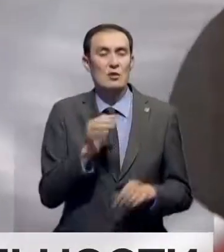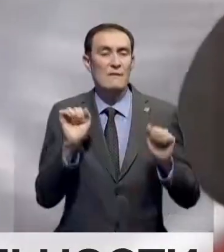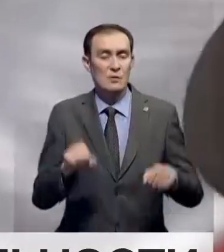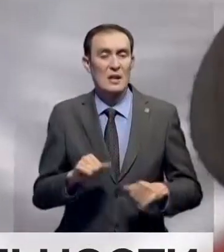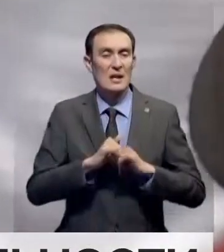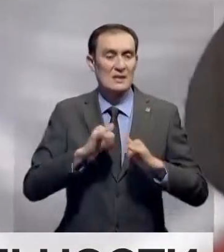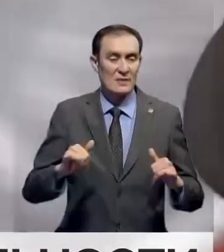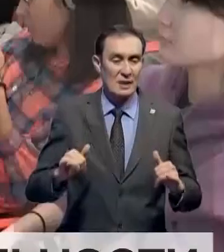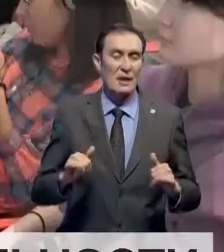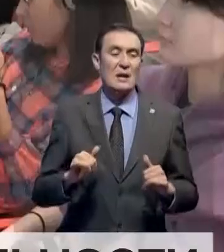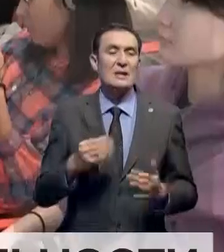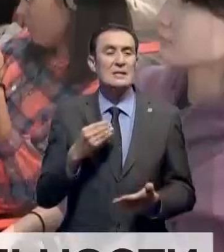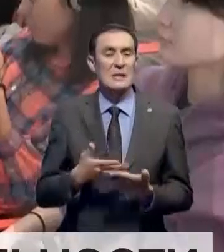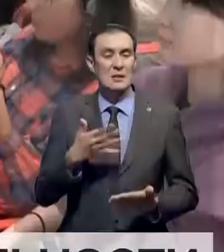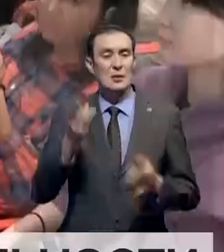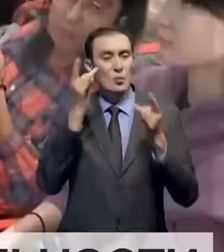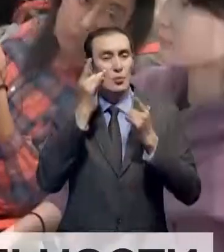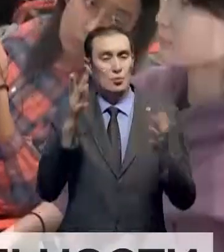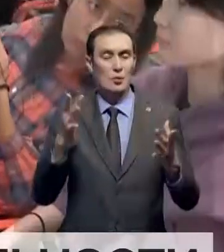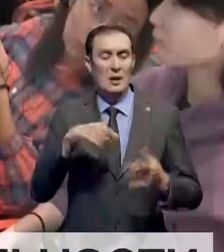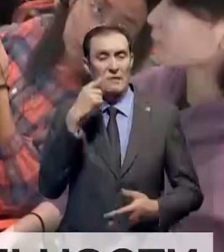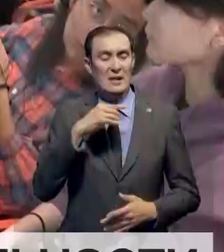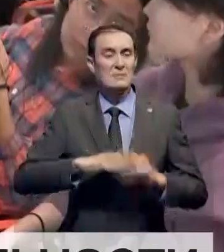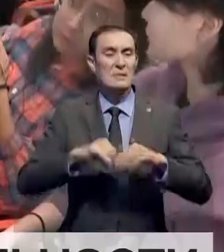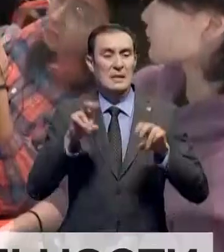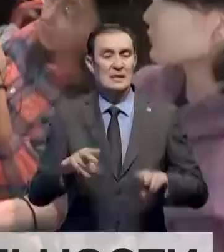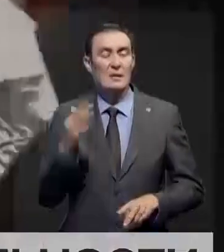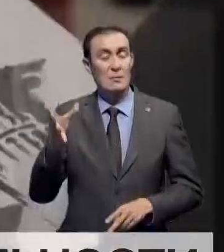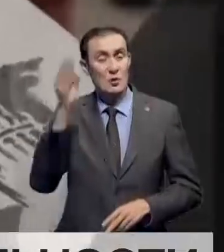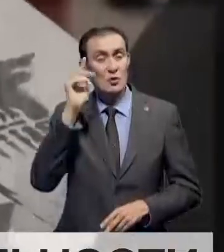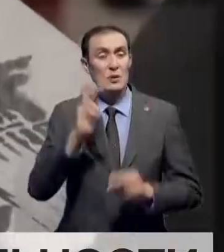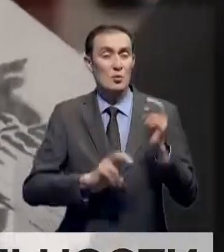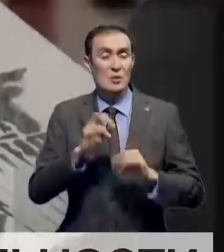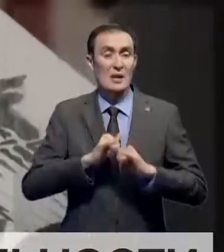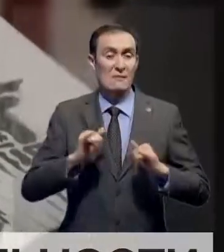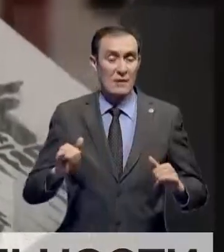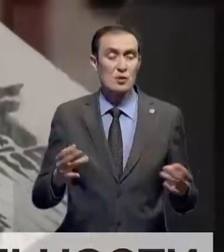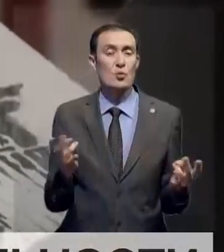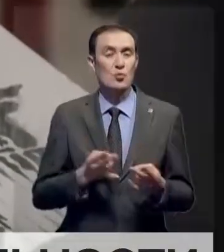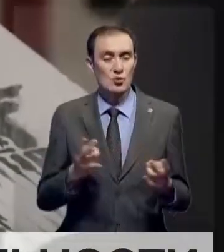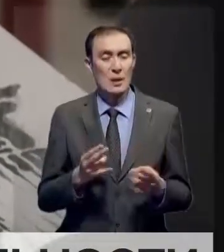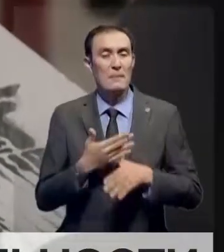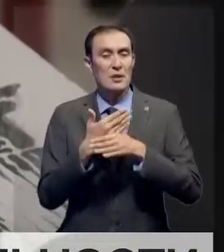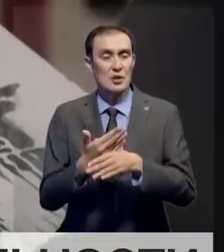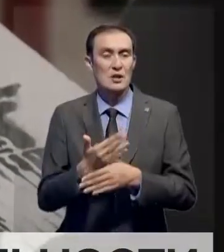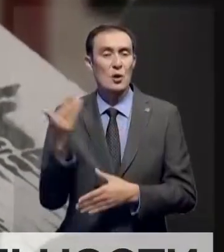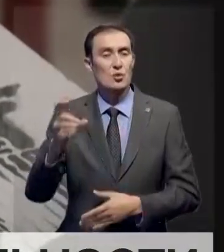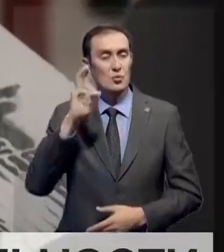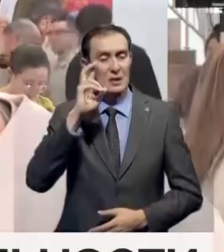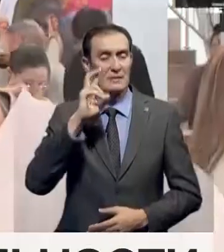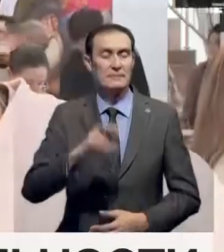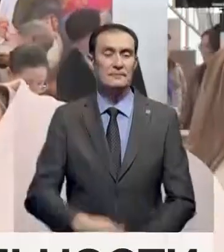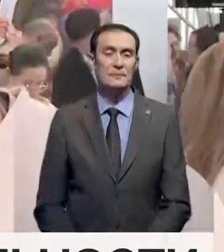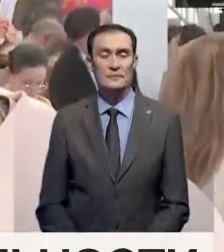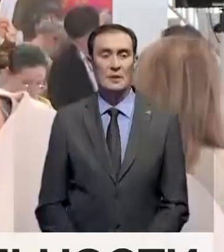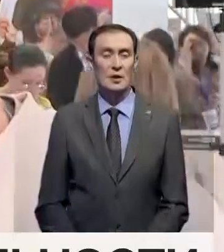для продвижения национальных ценностей и культуры, говорят эксперты. По их словам, чтобы индустрия развивалась, необходима поддержка со стороны государства.